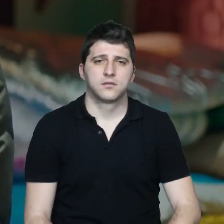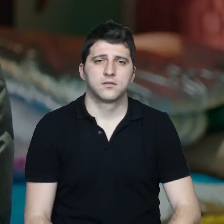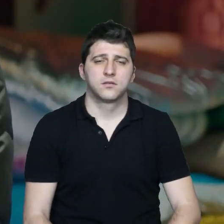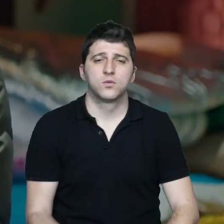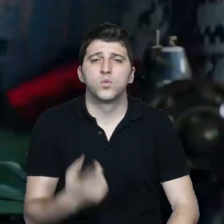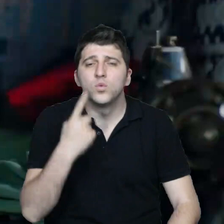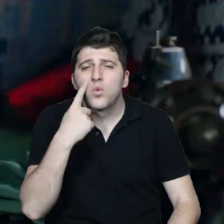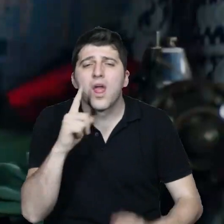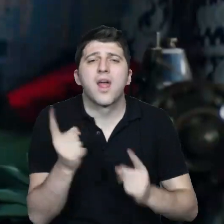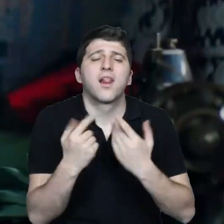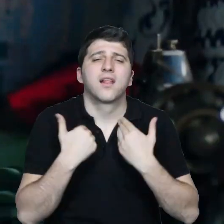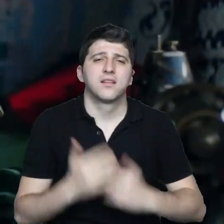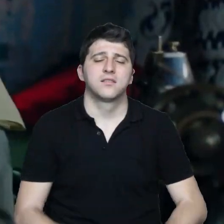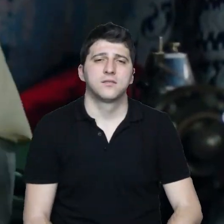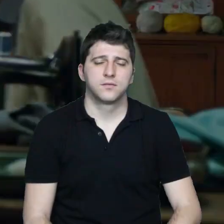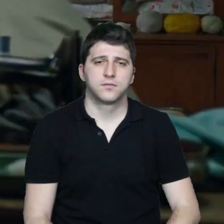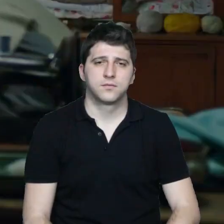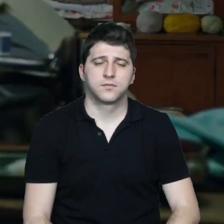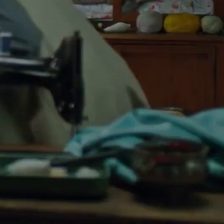Ne görebiliyorum?